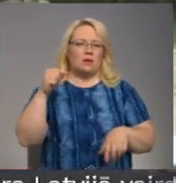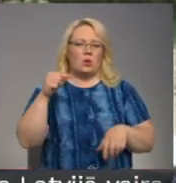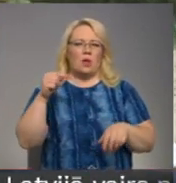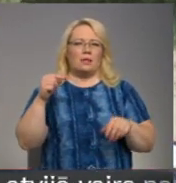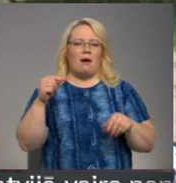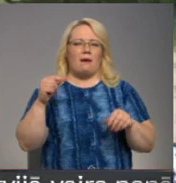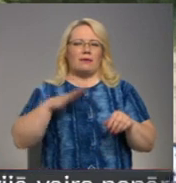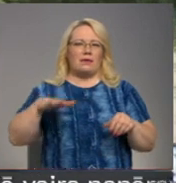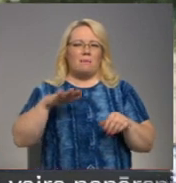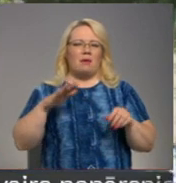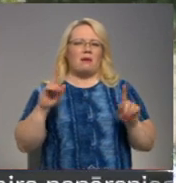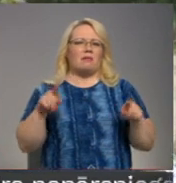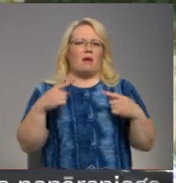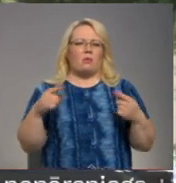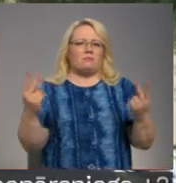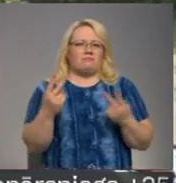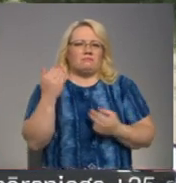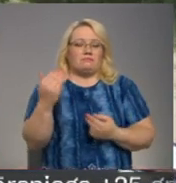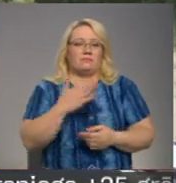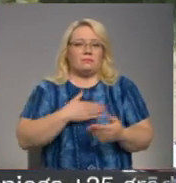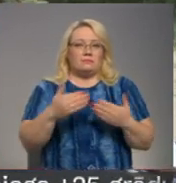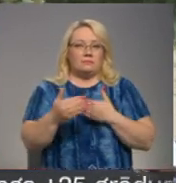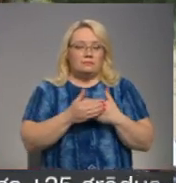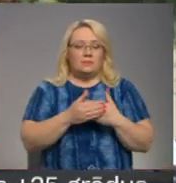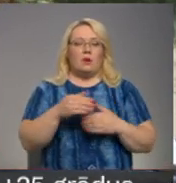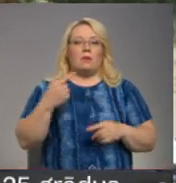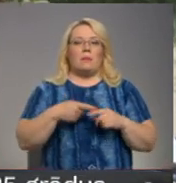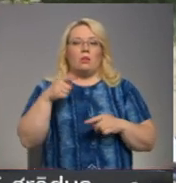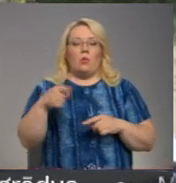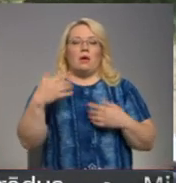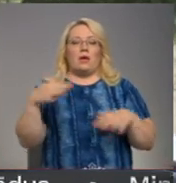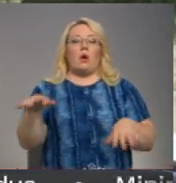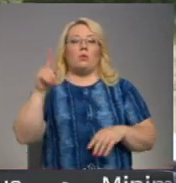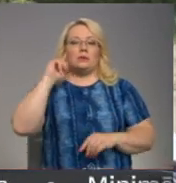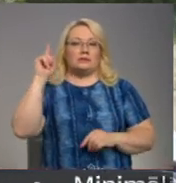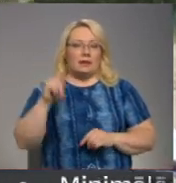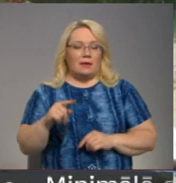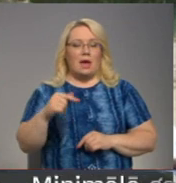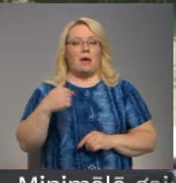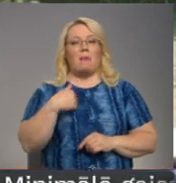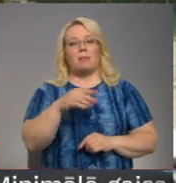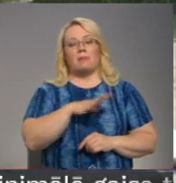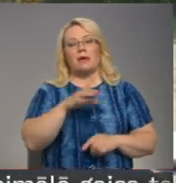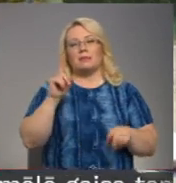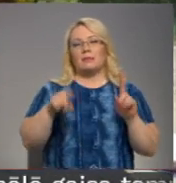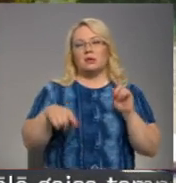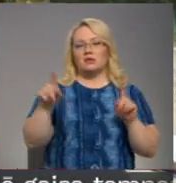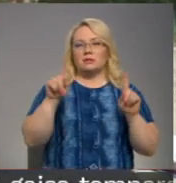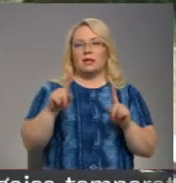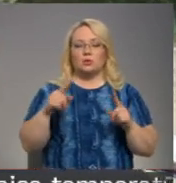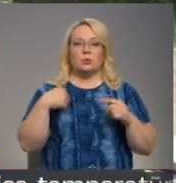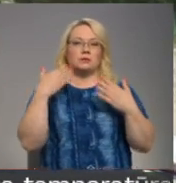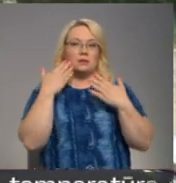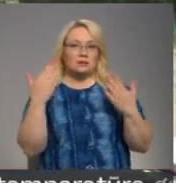ģimenē, un tās nu, lielākās gadskārtas par tām jau es tā kā zināju. Nu, bija dažas, par kurām es tā kā īsti nezināju,